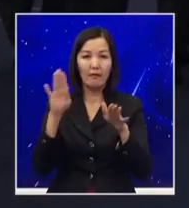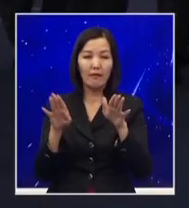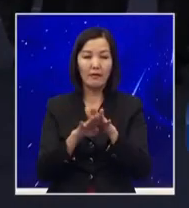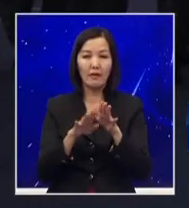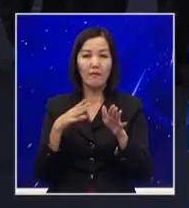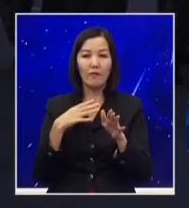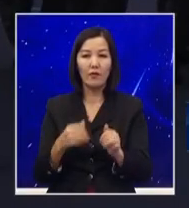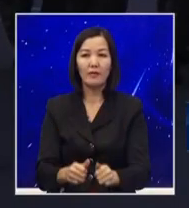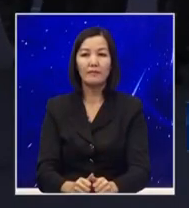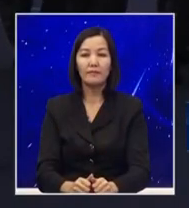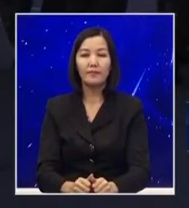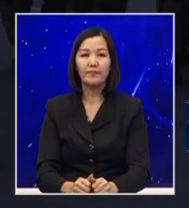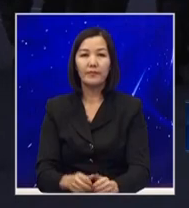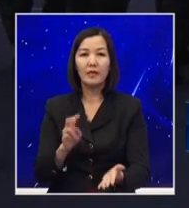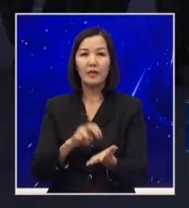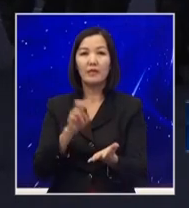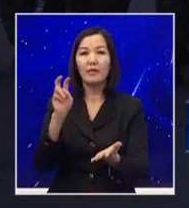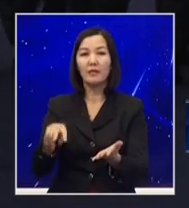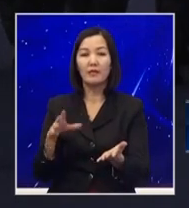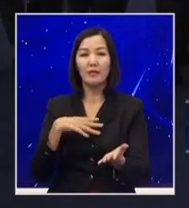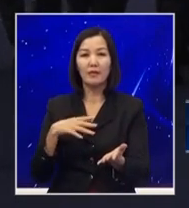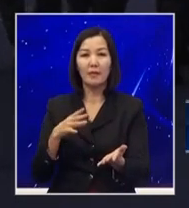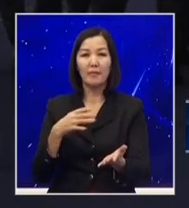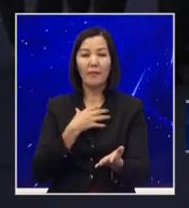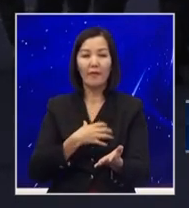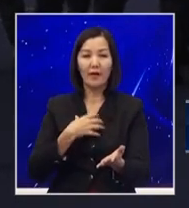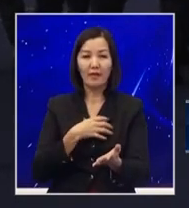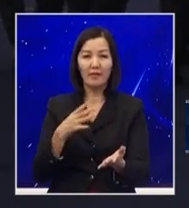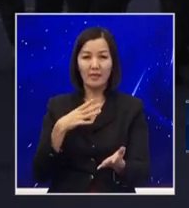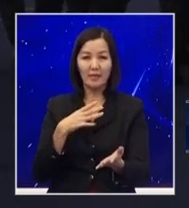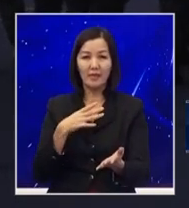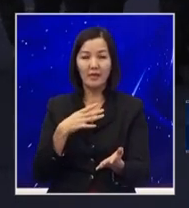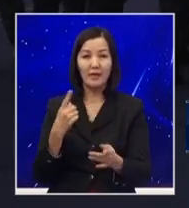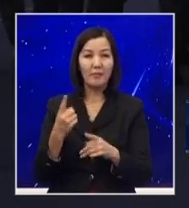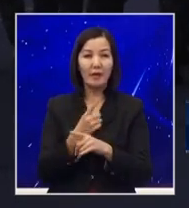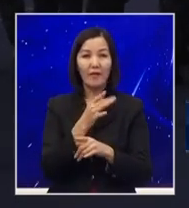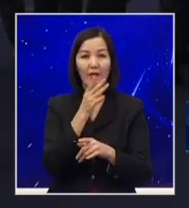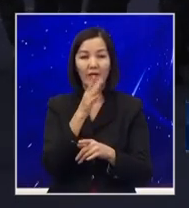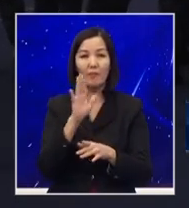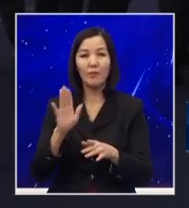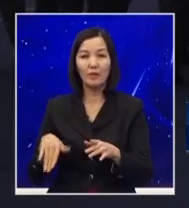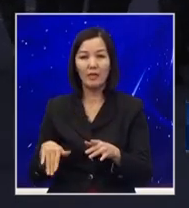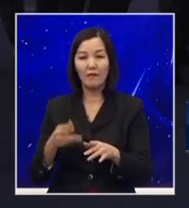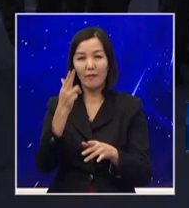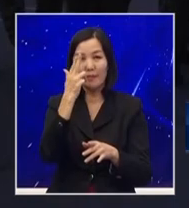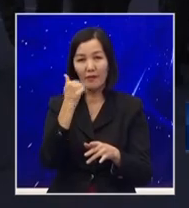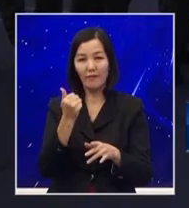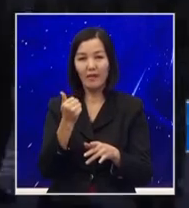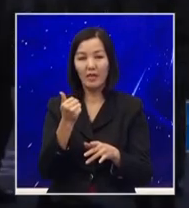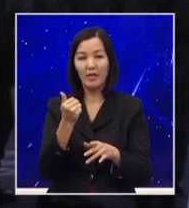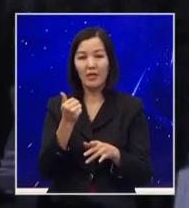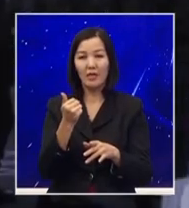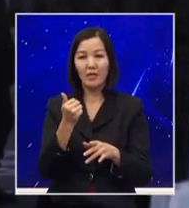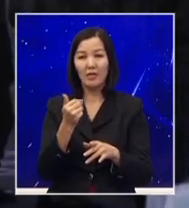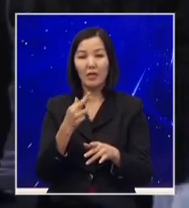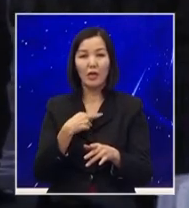прыжки. Было, конечно, очень волнительно первое время. После этого уже привык. Ну,